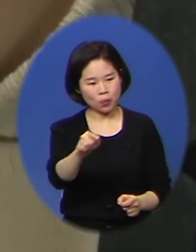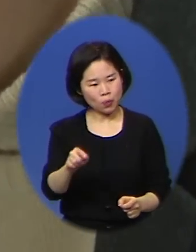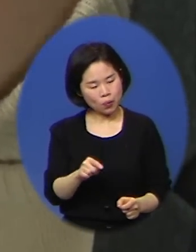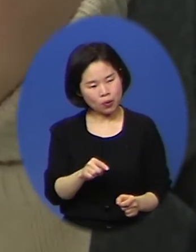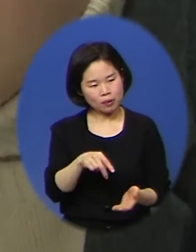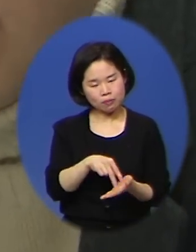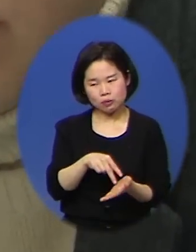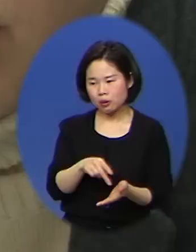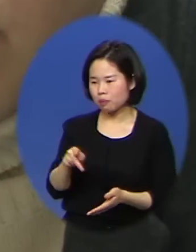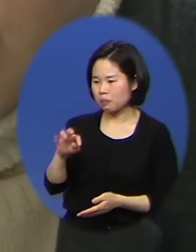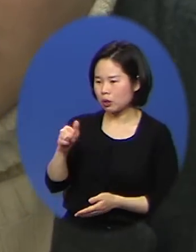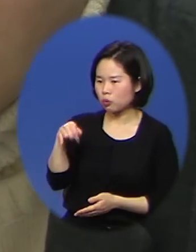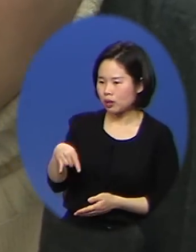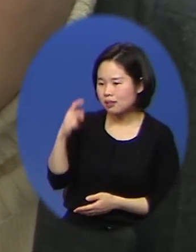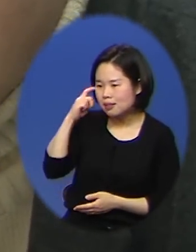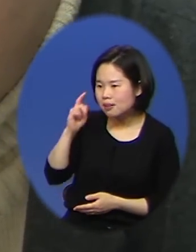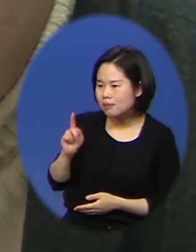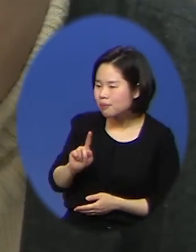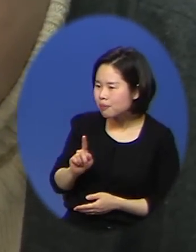있을까?